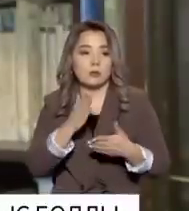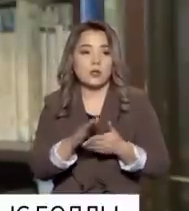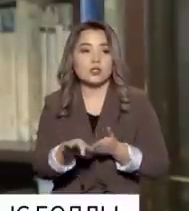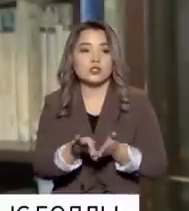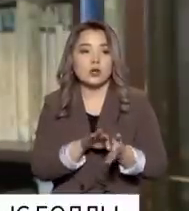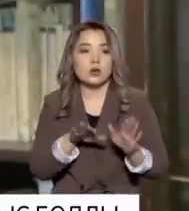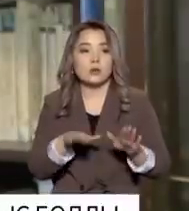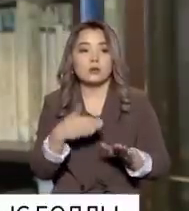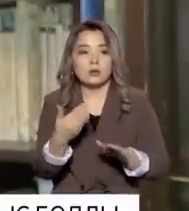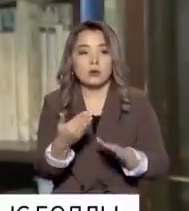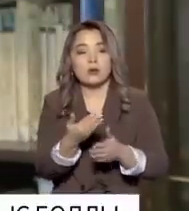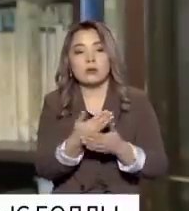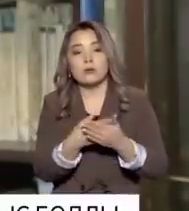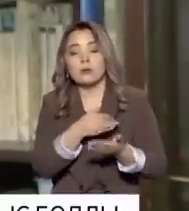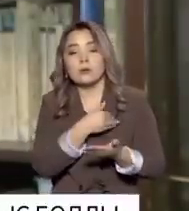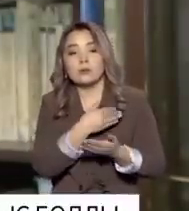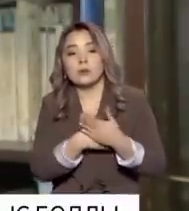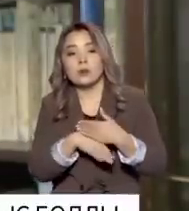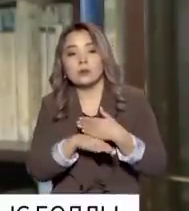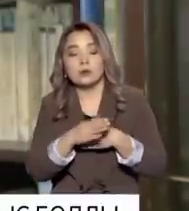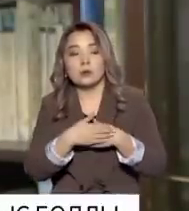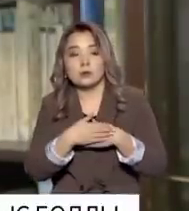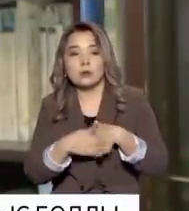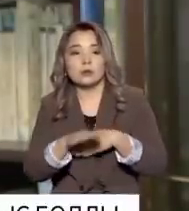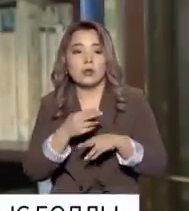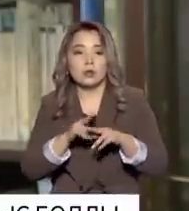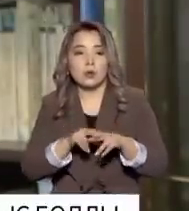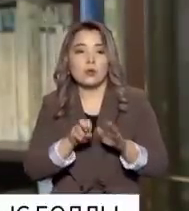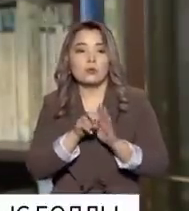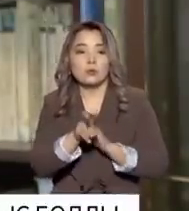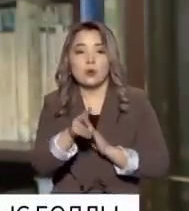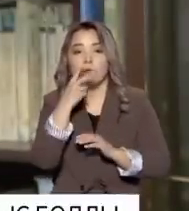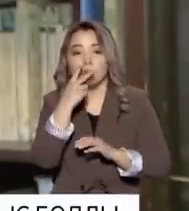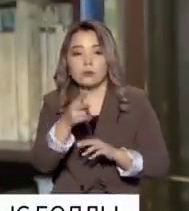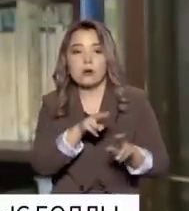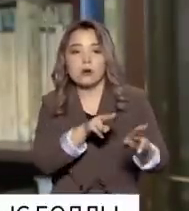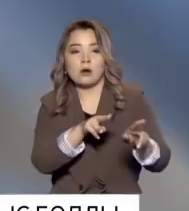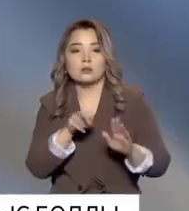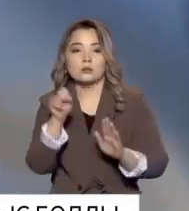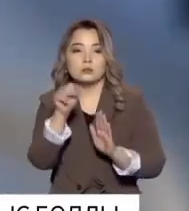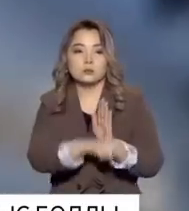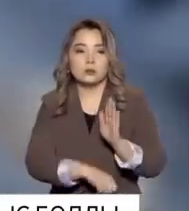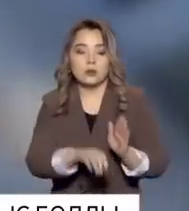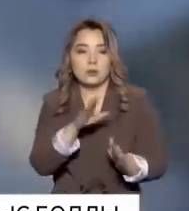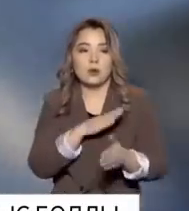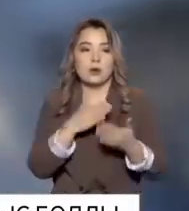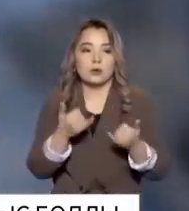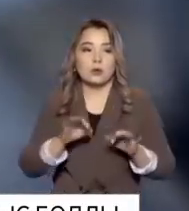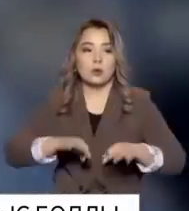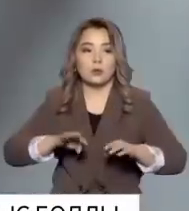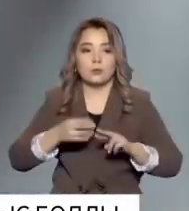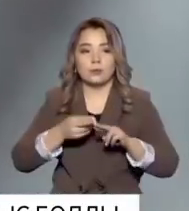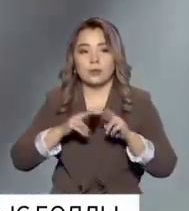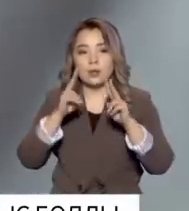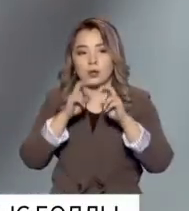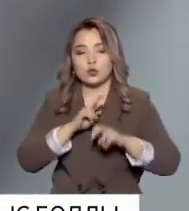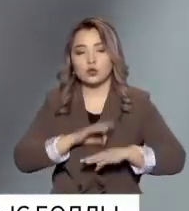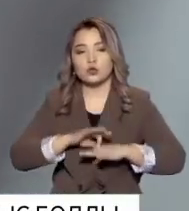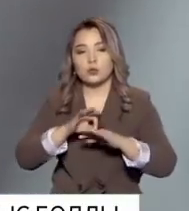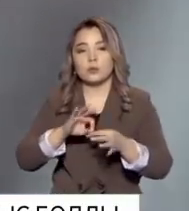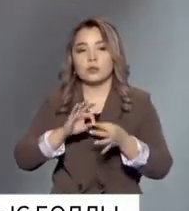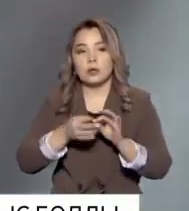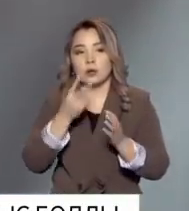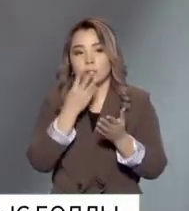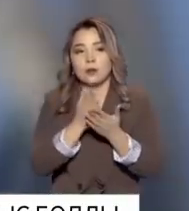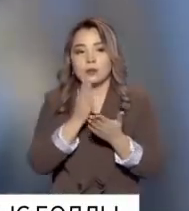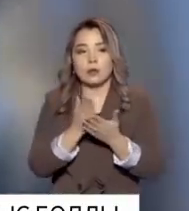сол шыға берген кезде уже бұлардың қашқанын көріп, ата бастаған. Қазір олар мінген көлікті сараптама жасауға алып